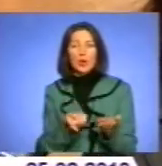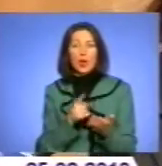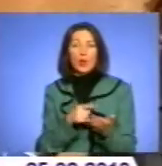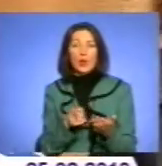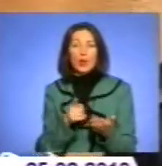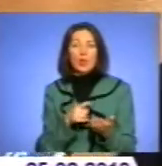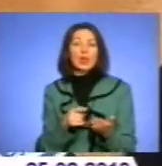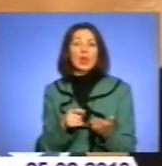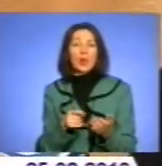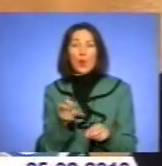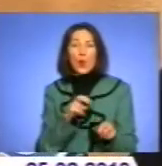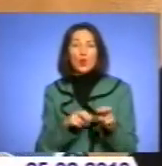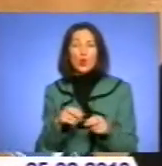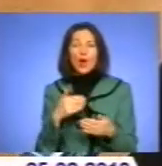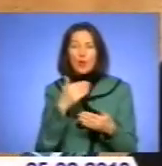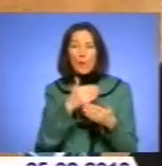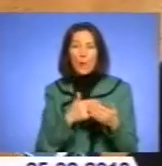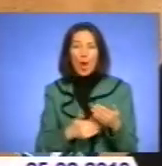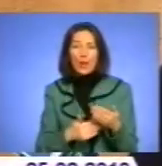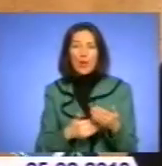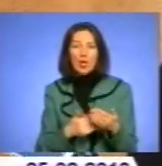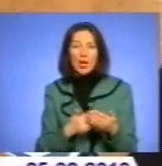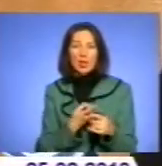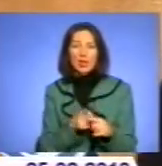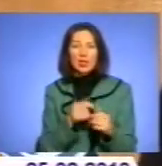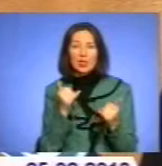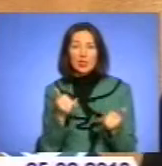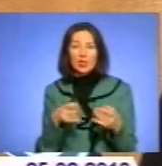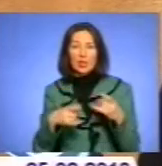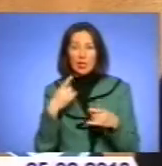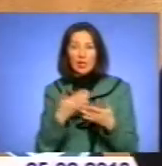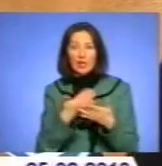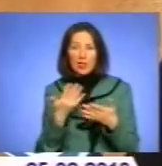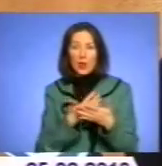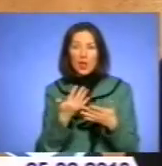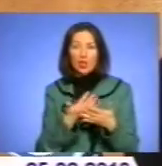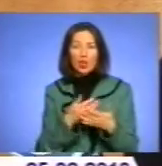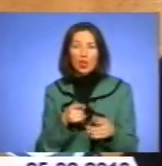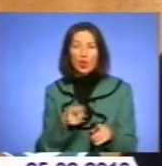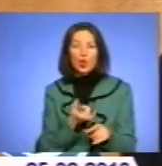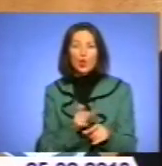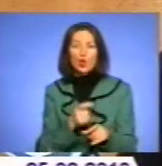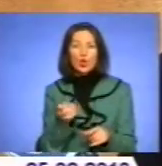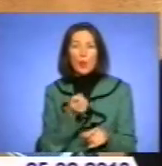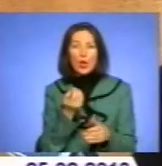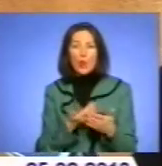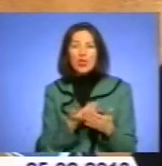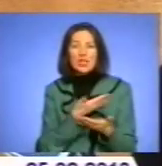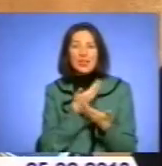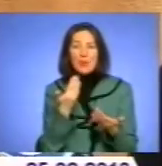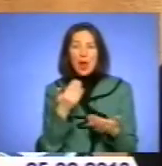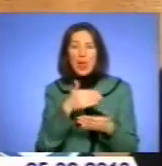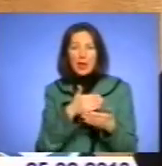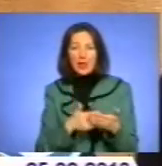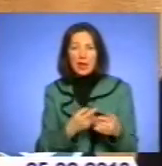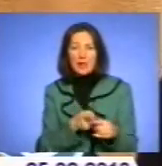цією, пошукати по каналах, які зараз йдуть на нашому телебаченні, то дуже мало, майже немає каналів, які би, в